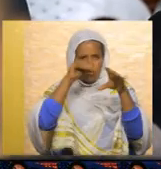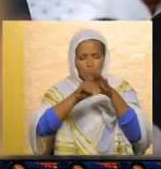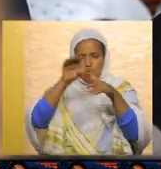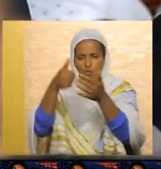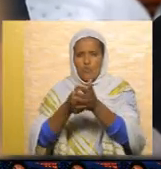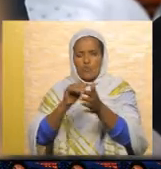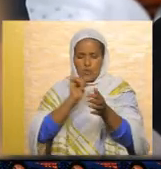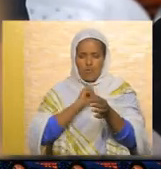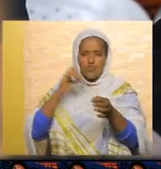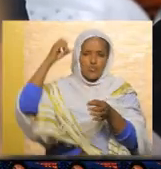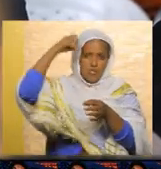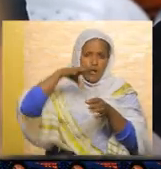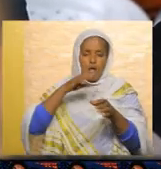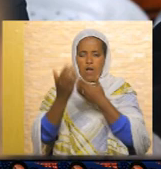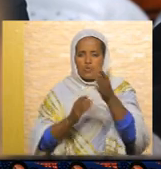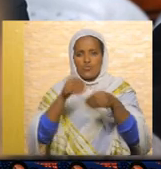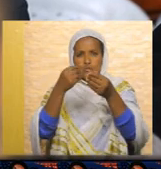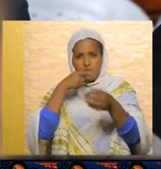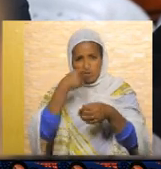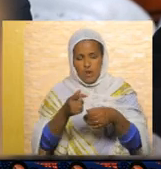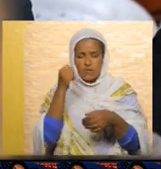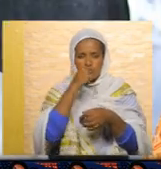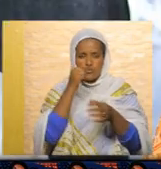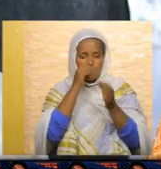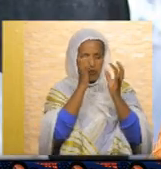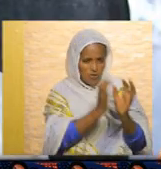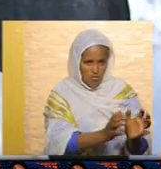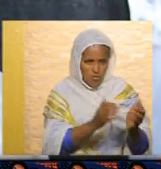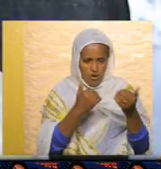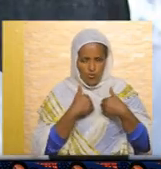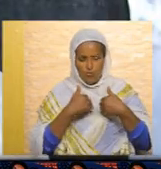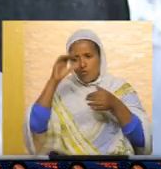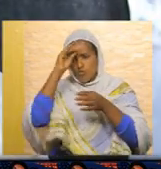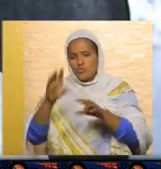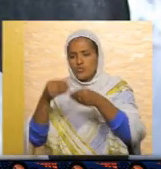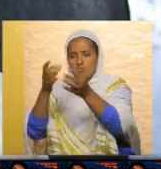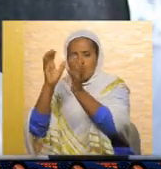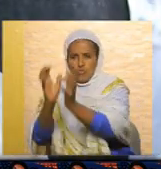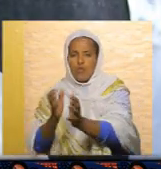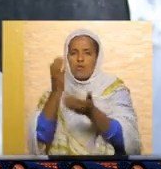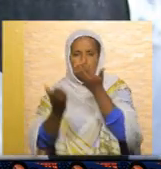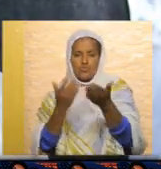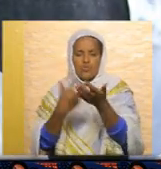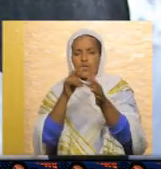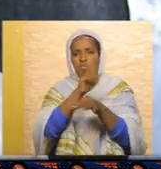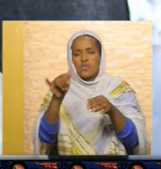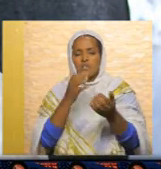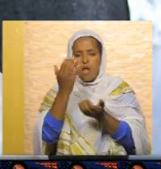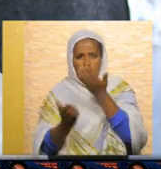ሁሉም እንደየጸጋው ያገልግል እንደተባለ ለሴቶች የተመደቡ አገልግሎቶች አሉ፣ ለወንዶች የተሰጡ አገልግሎቶች አሉ።